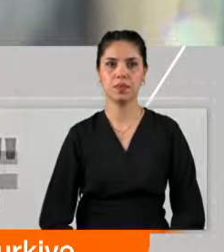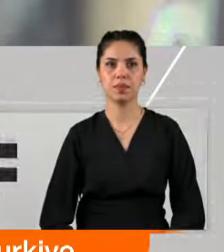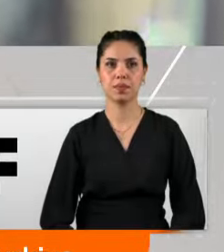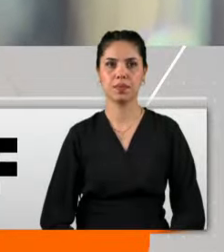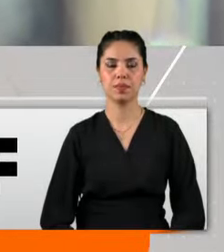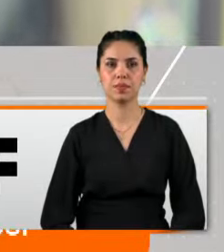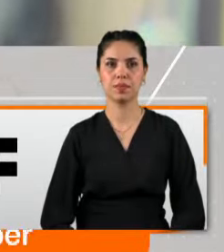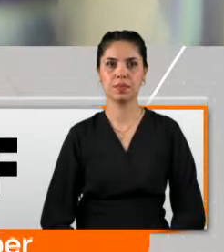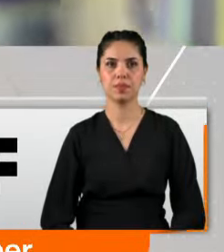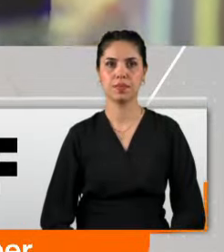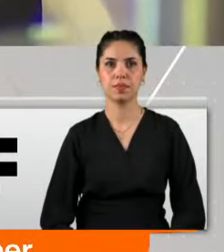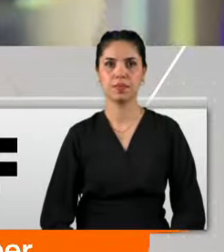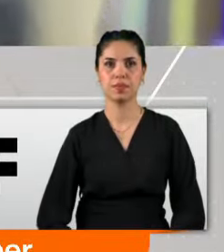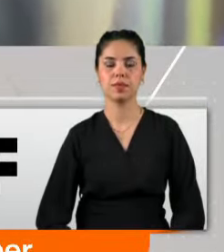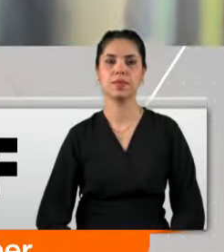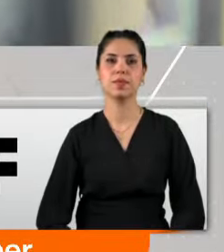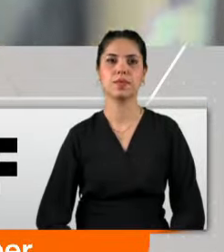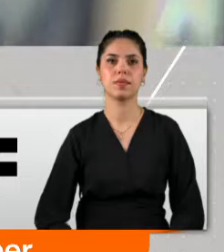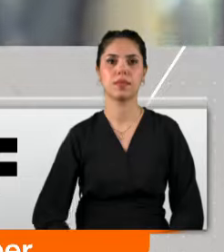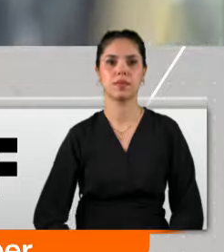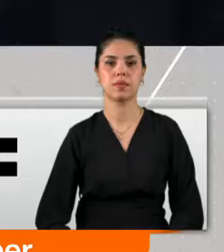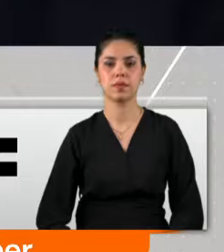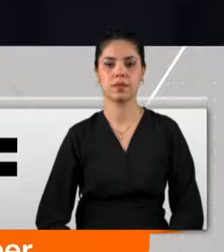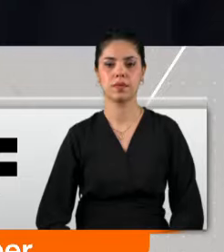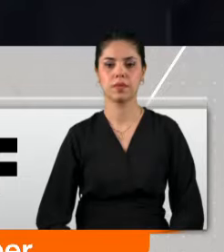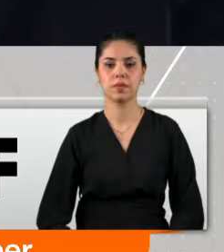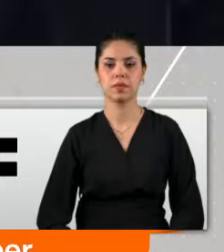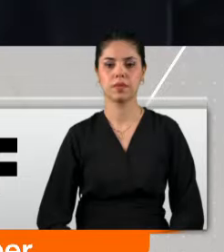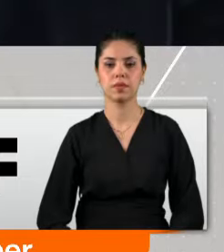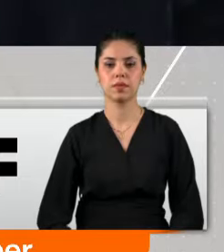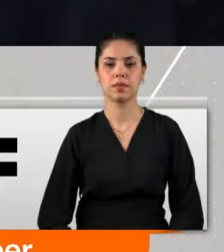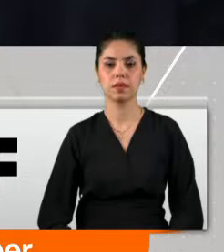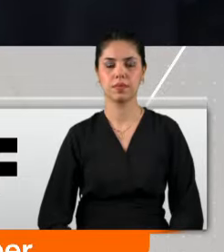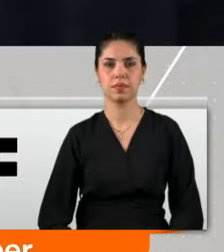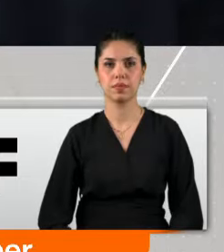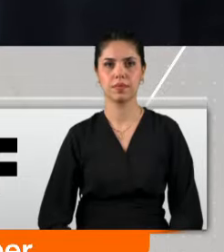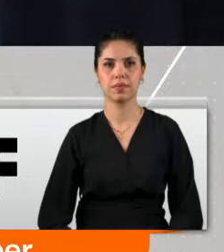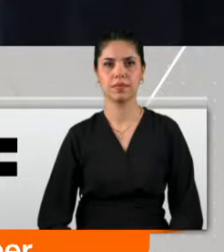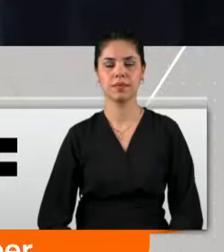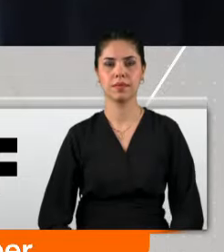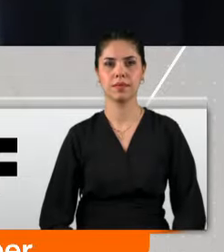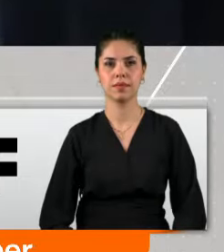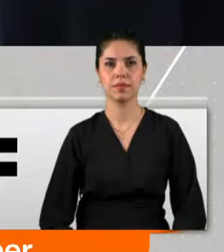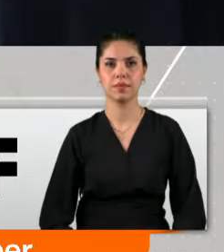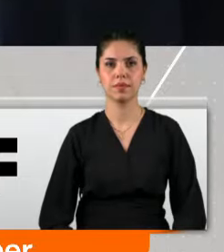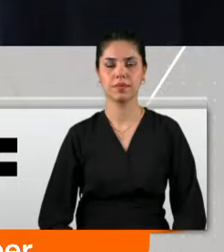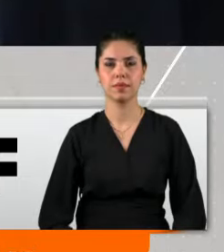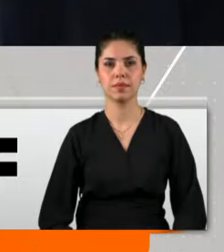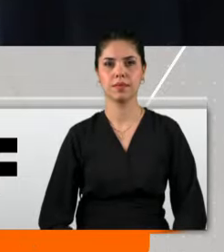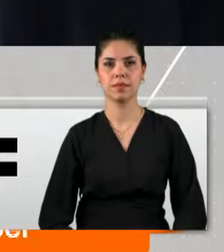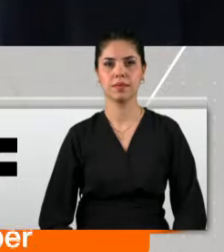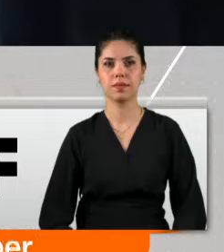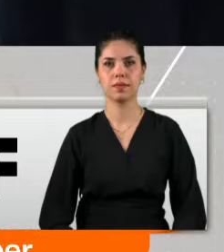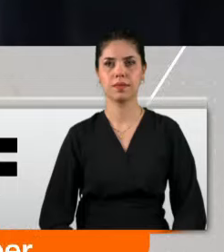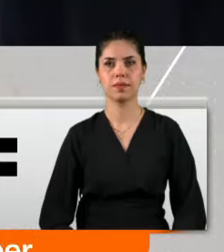de. Ve yine trajikomik bir şey, Tülay Hatimoğulları, ki